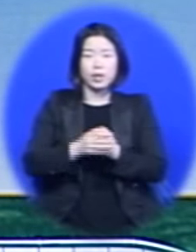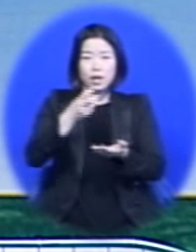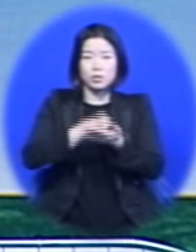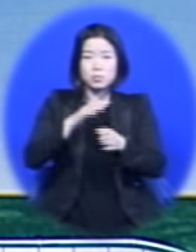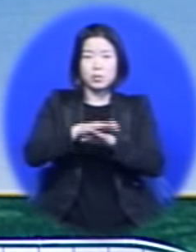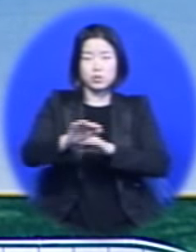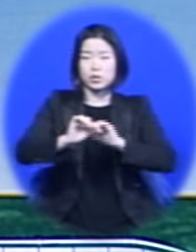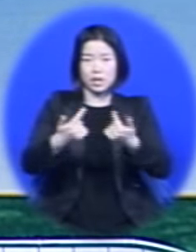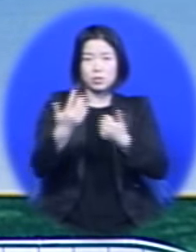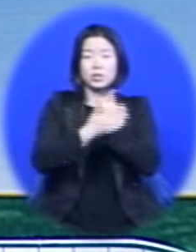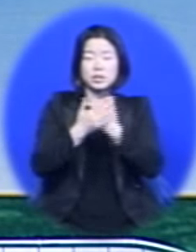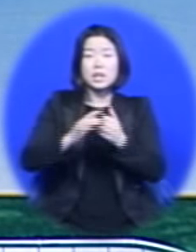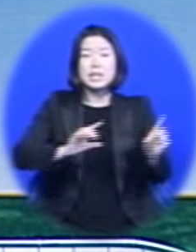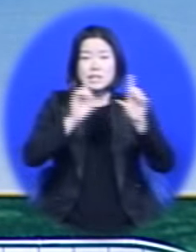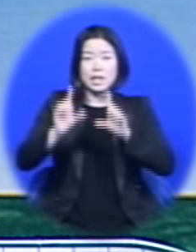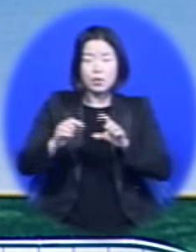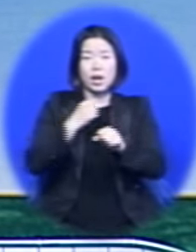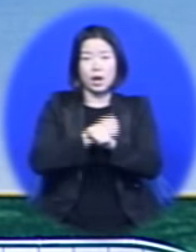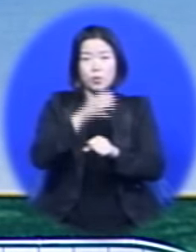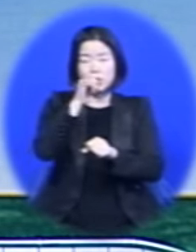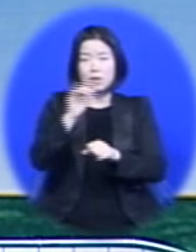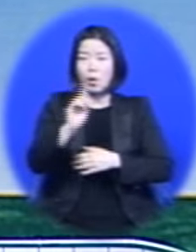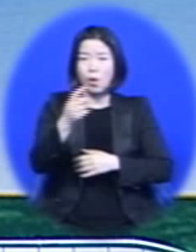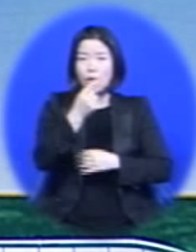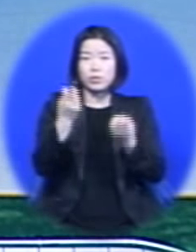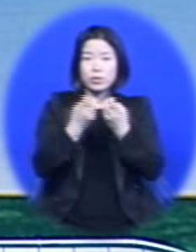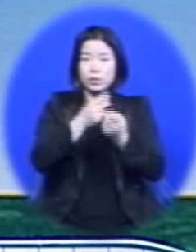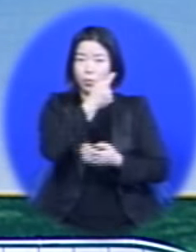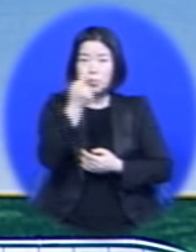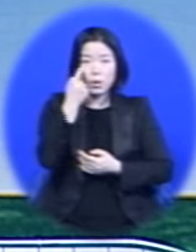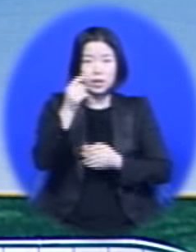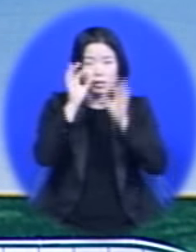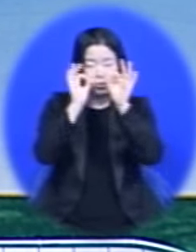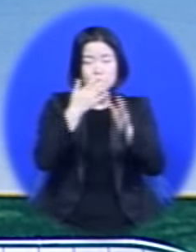율법주의가 아니고 은혜 생활하고 있는 것을 어떻게 우리가 확인할 수 있는 거죠?